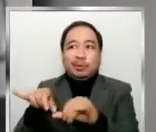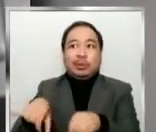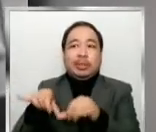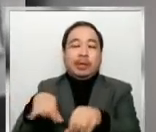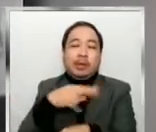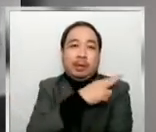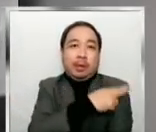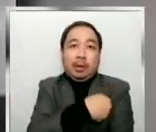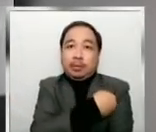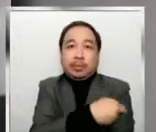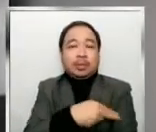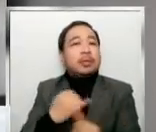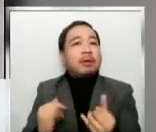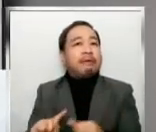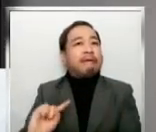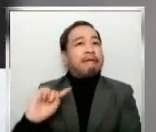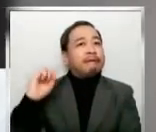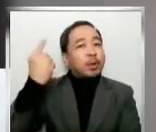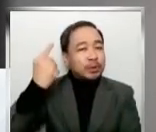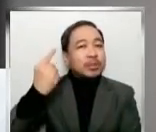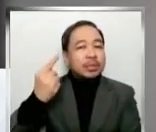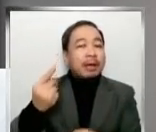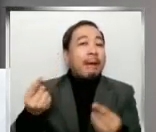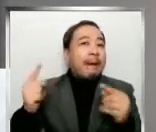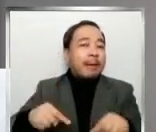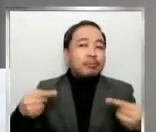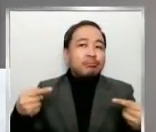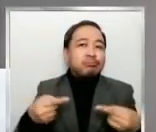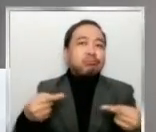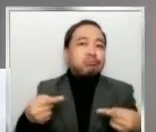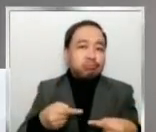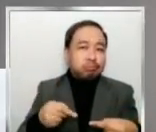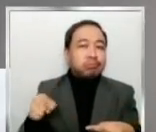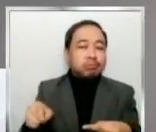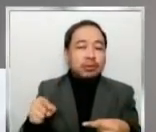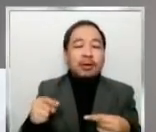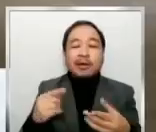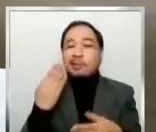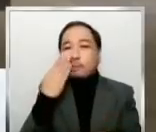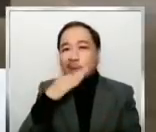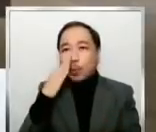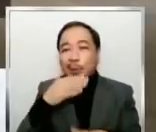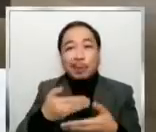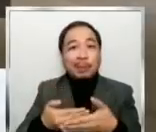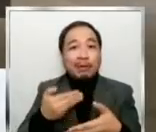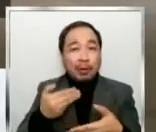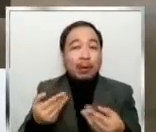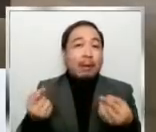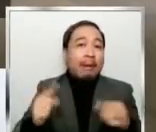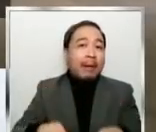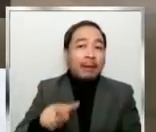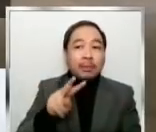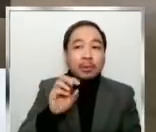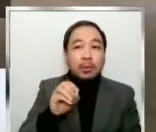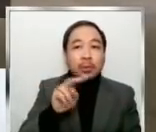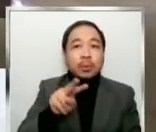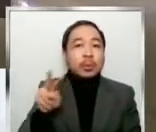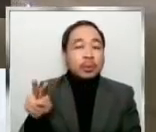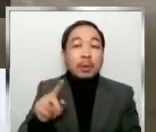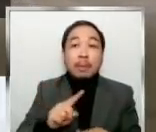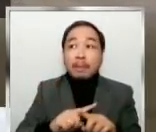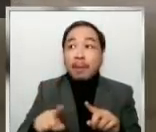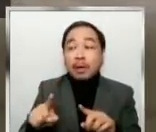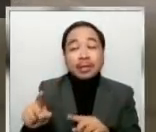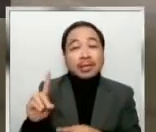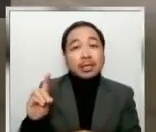kaso ng firecracker-related injuries sa Bicol bago pa man ang salubong 2022. Pero sa pinakahuling datos ng DOH,